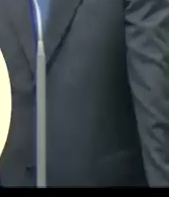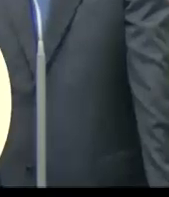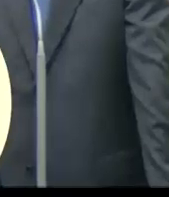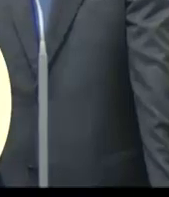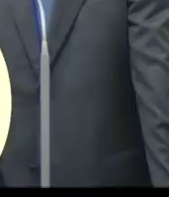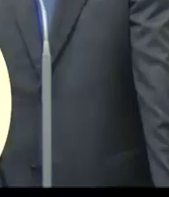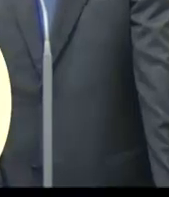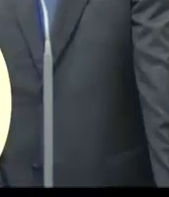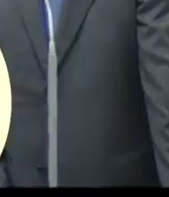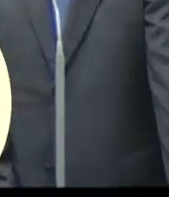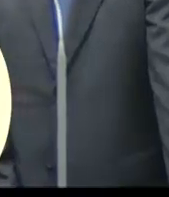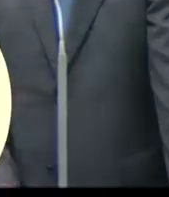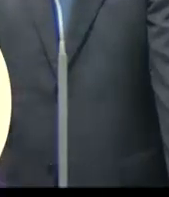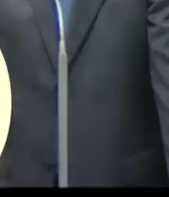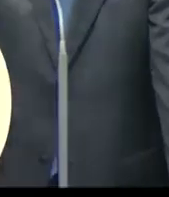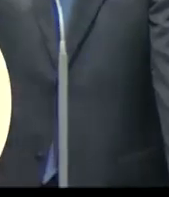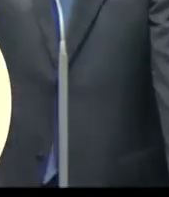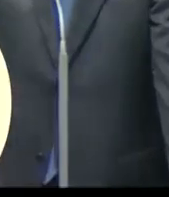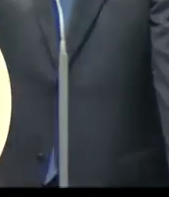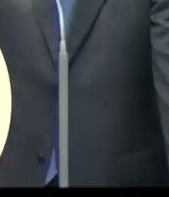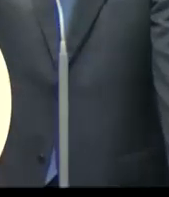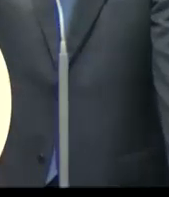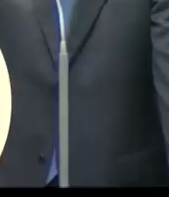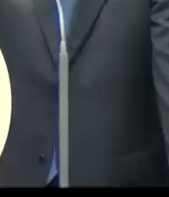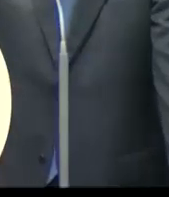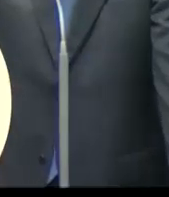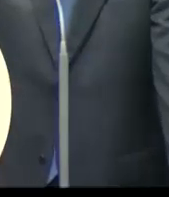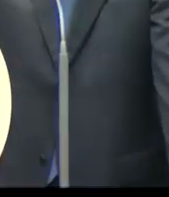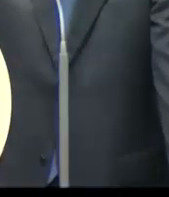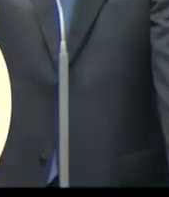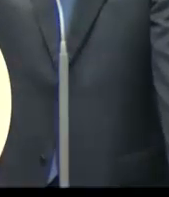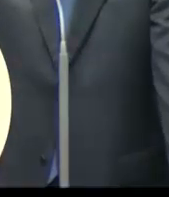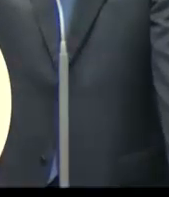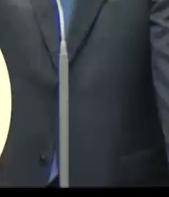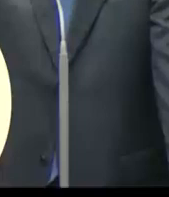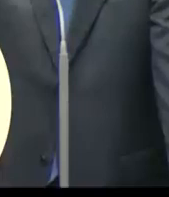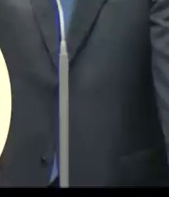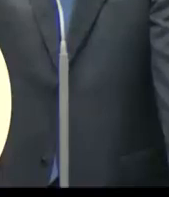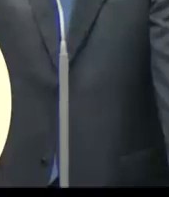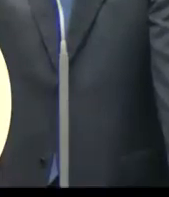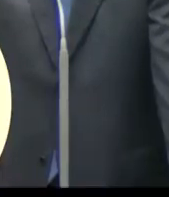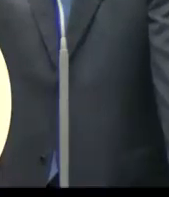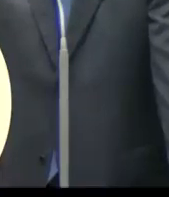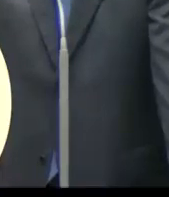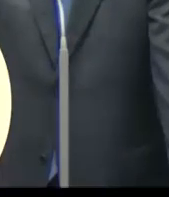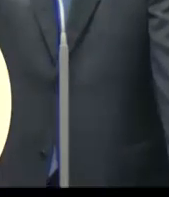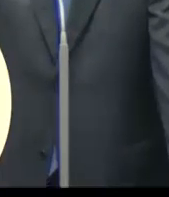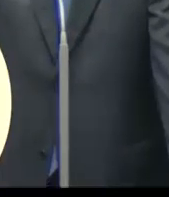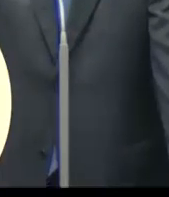阮啊顶前抗议，我请问你会用这种刀片